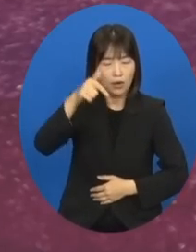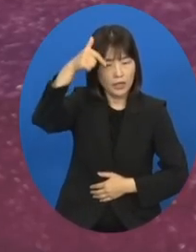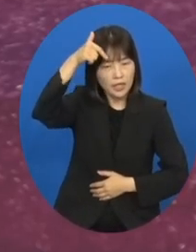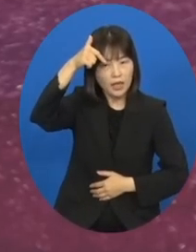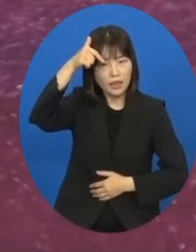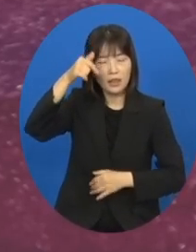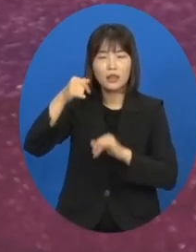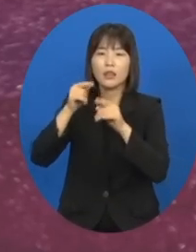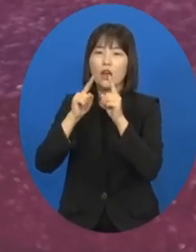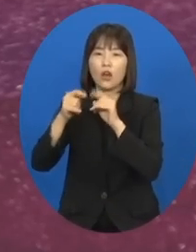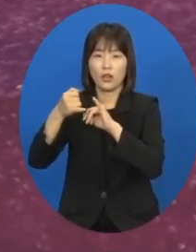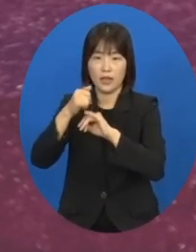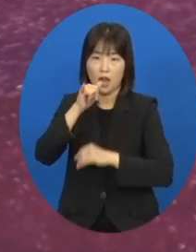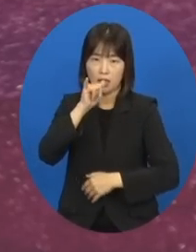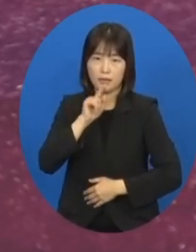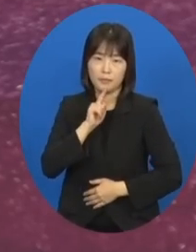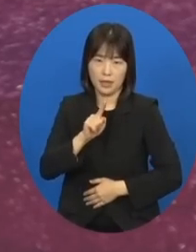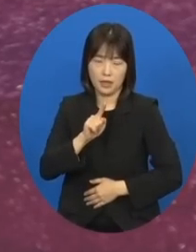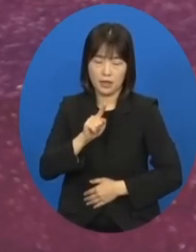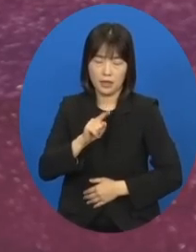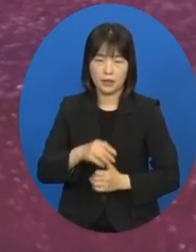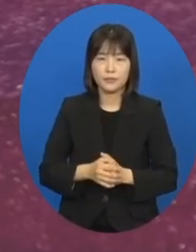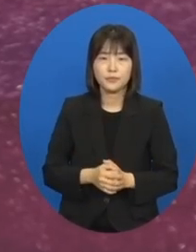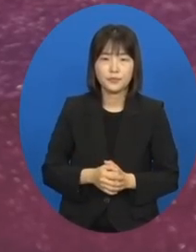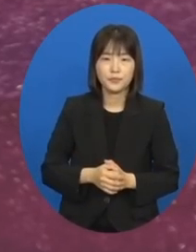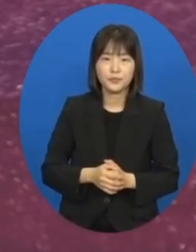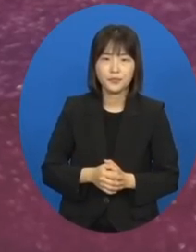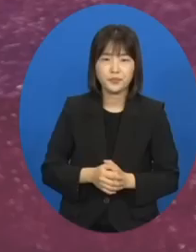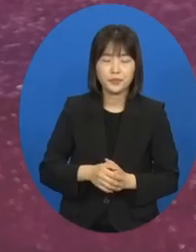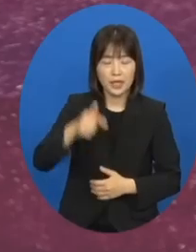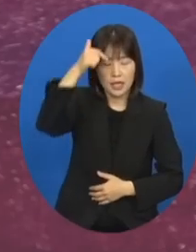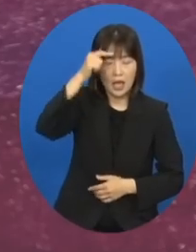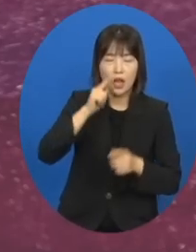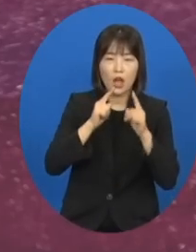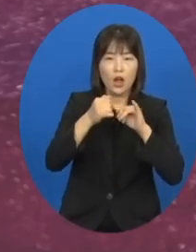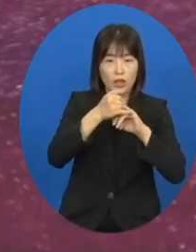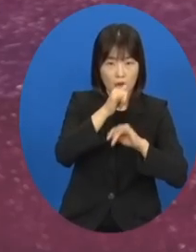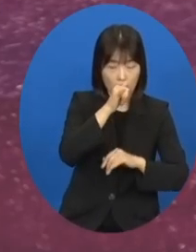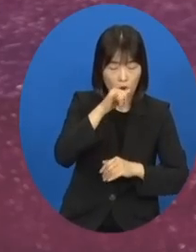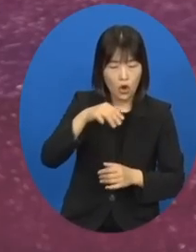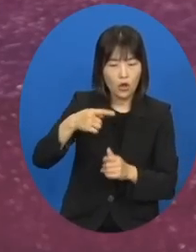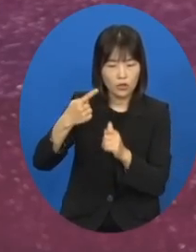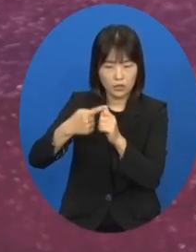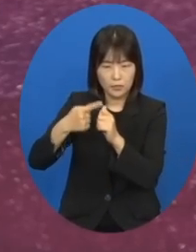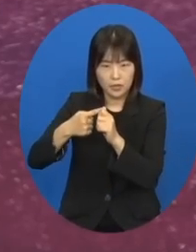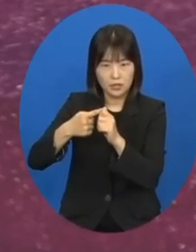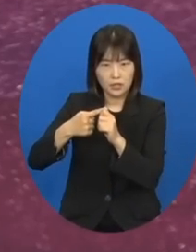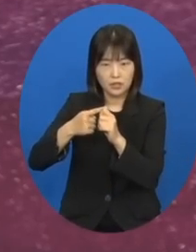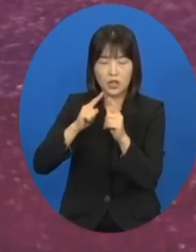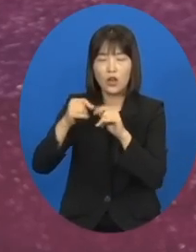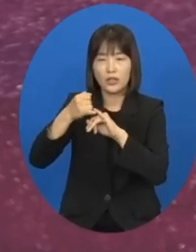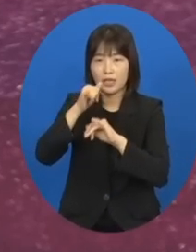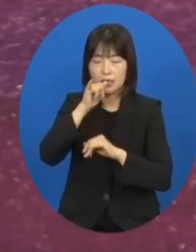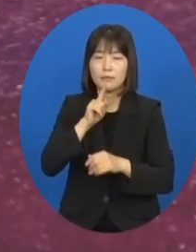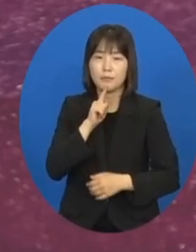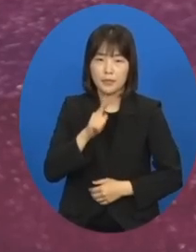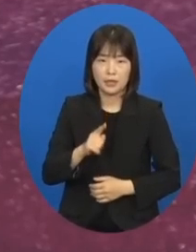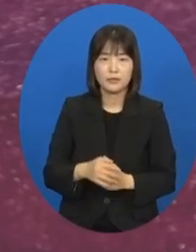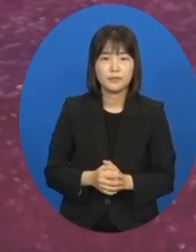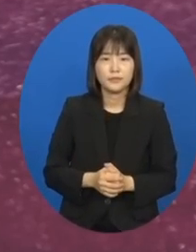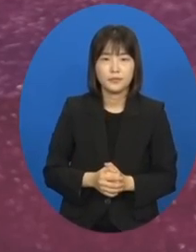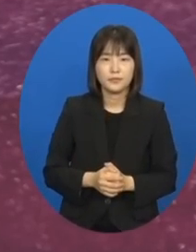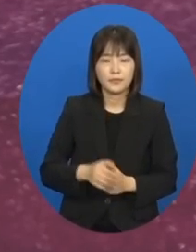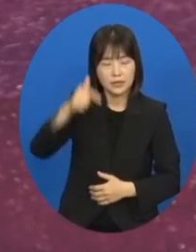것입니다 옛 언약이 있고 첫 번째 언약이 있다는 거예요 그래야 새 언약이 주어지는 것이죠이